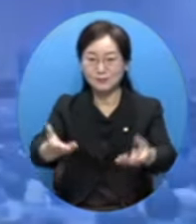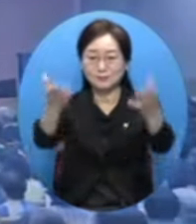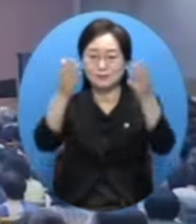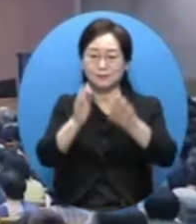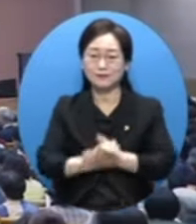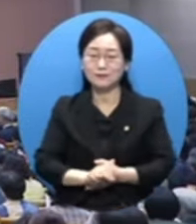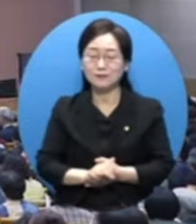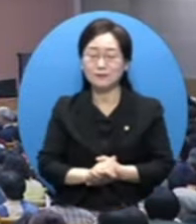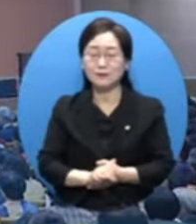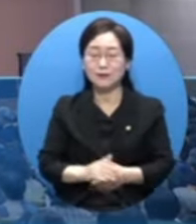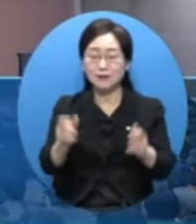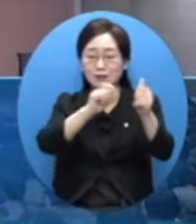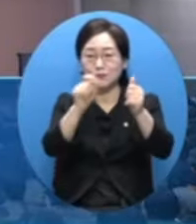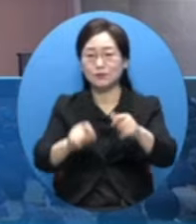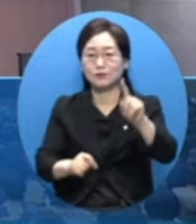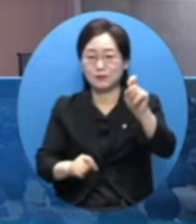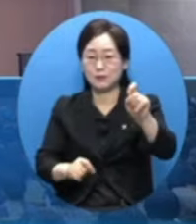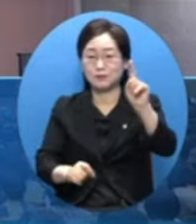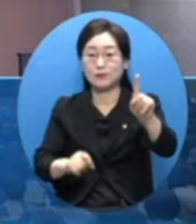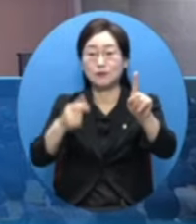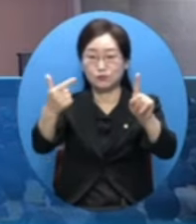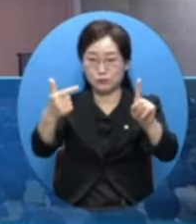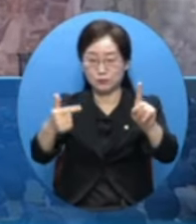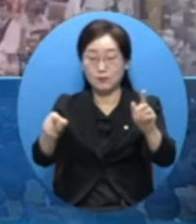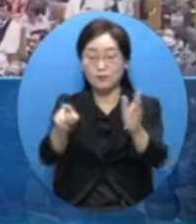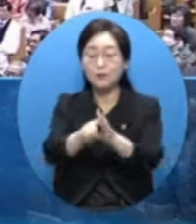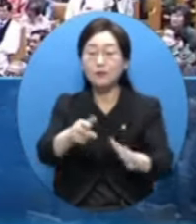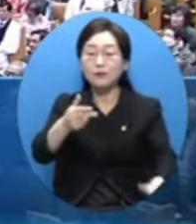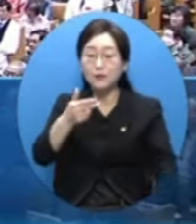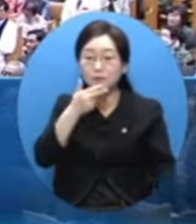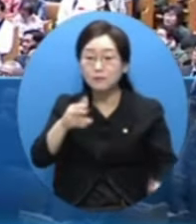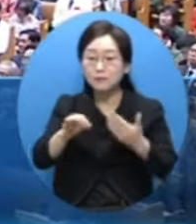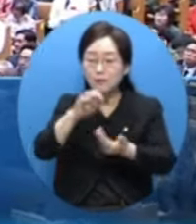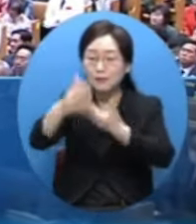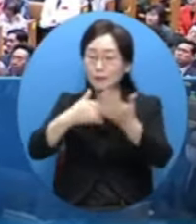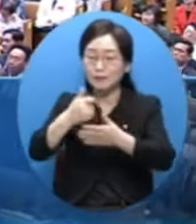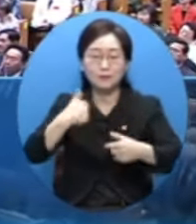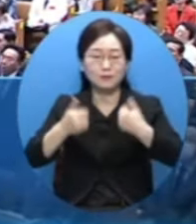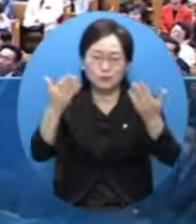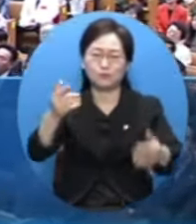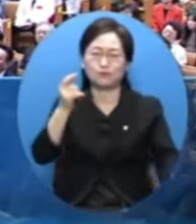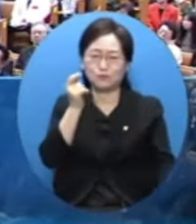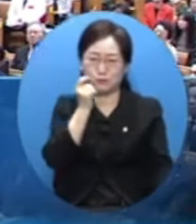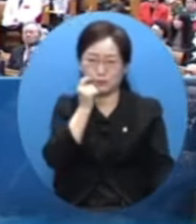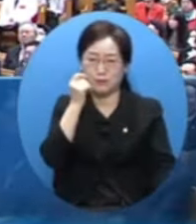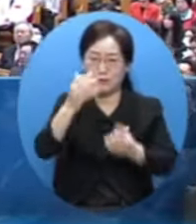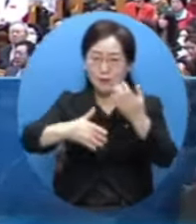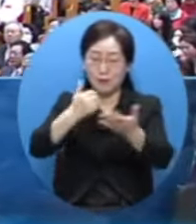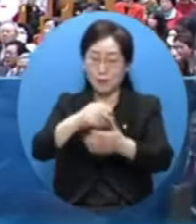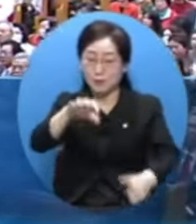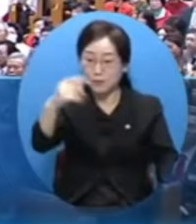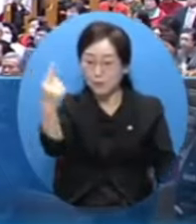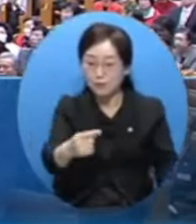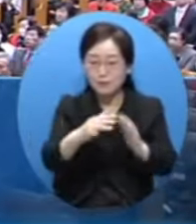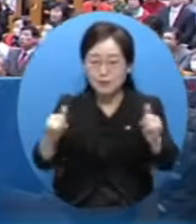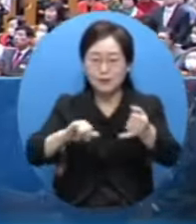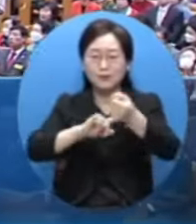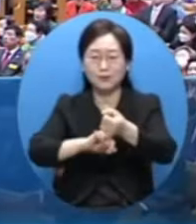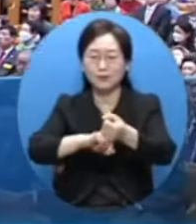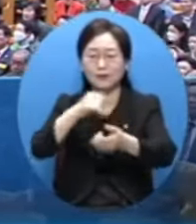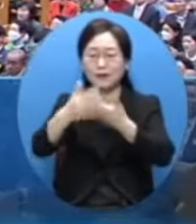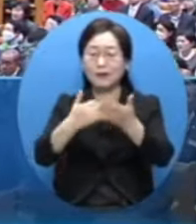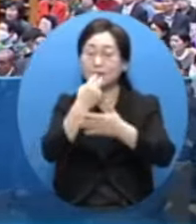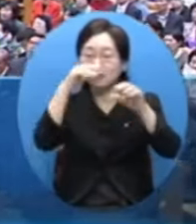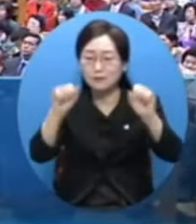축원합니다. 히브리서 11장 6절을 말씀합니다. 믿음이 없이는 하나님을 기쁘시게 하지 못하나니 하나님께 나아가는 자는 반드시 그가